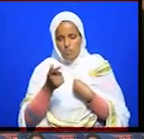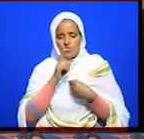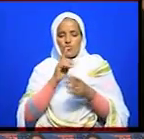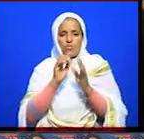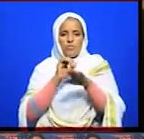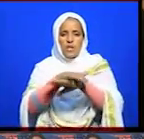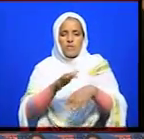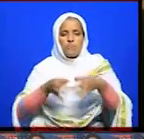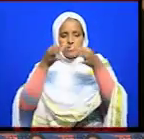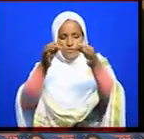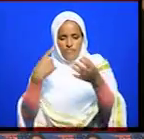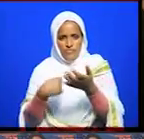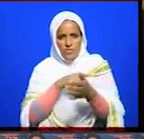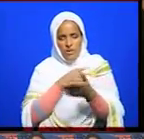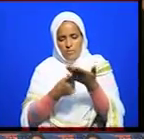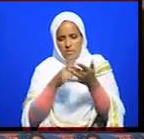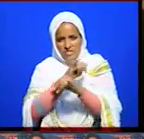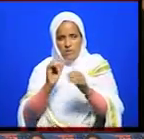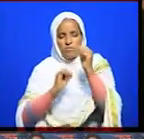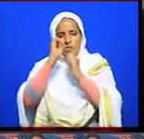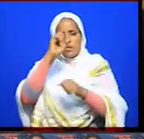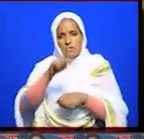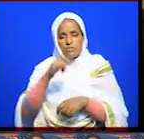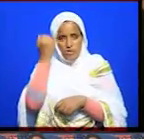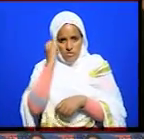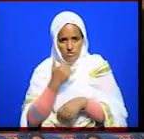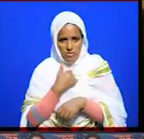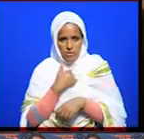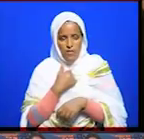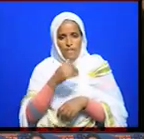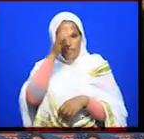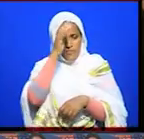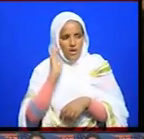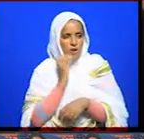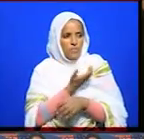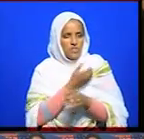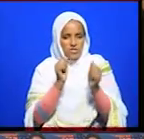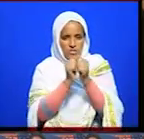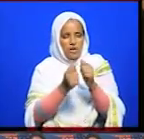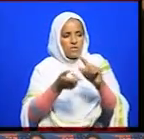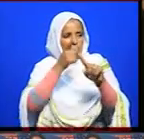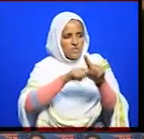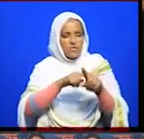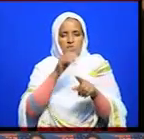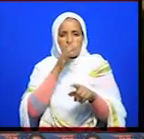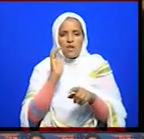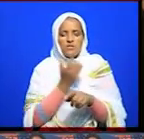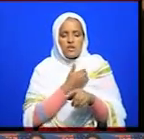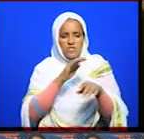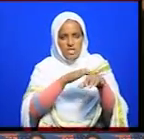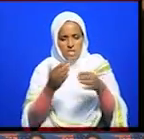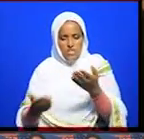አምላክ ይስጠን እያልኩ ነው ማስተላልፈው። እኛም በዚህ መልኩ መጣር እንዳለብን አስባለሁ። እሺ፣ አባታችን